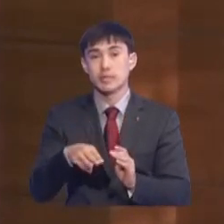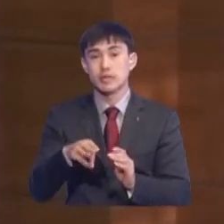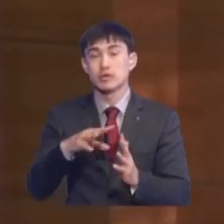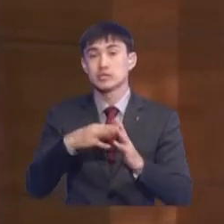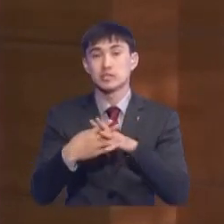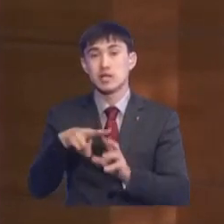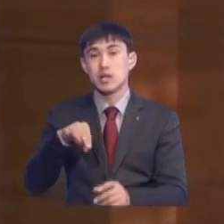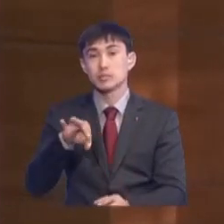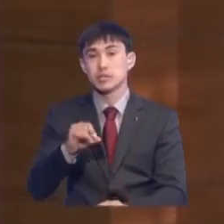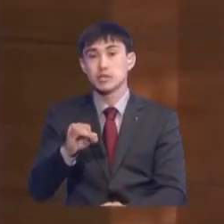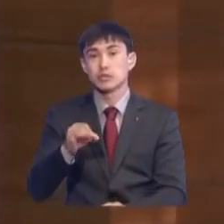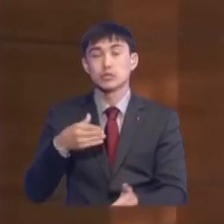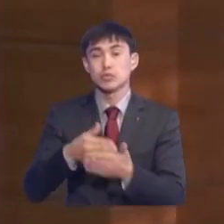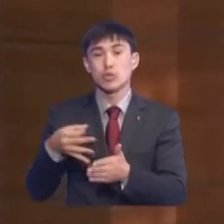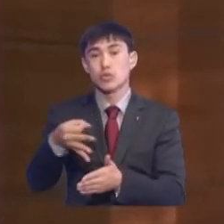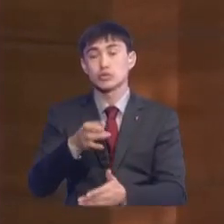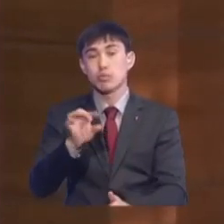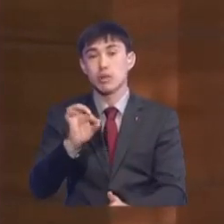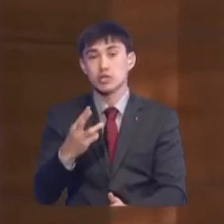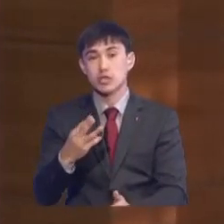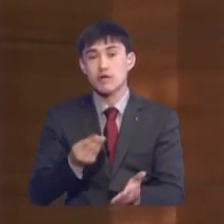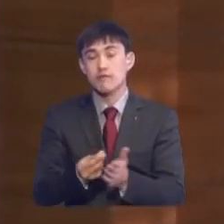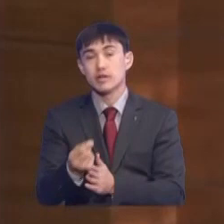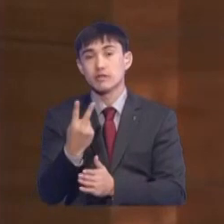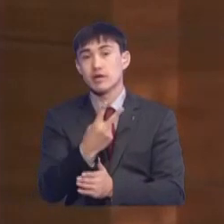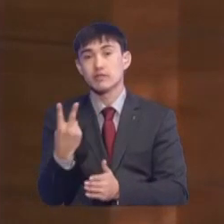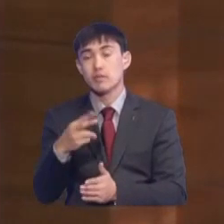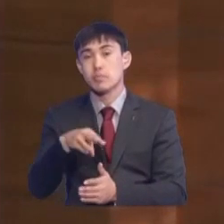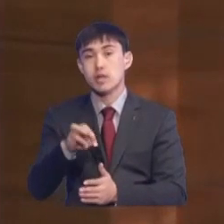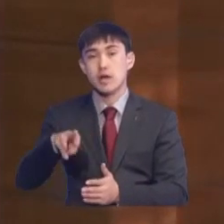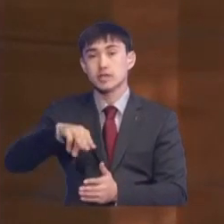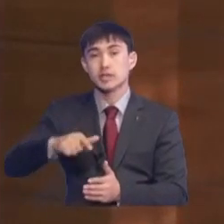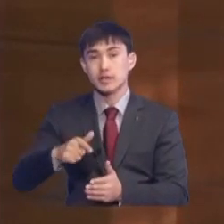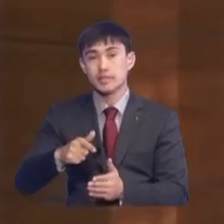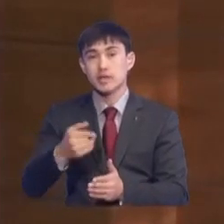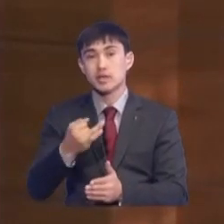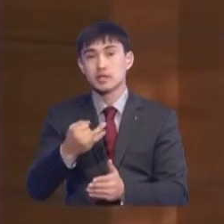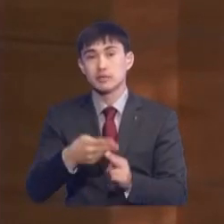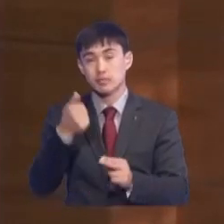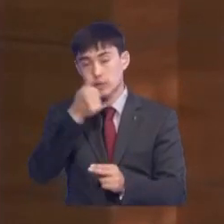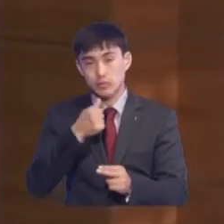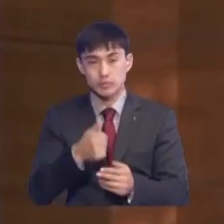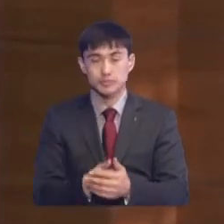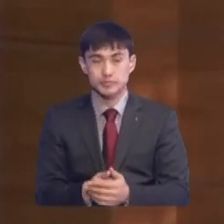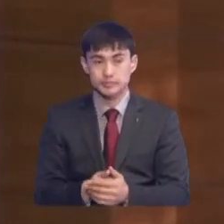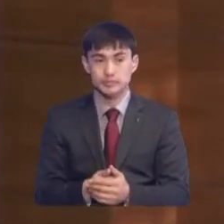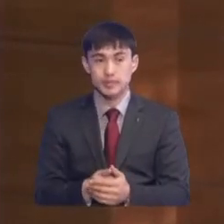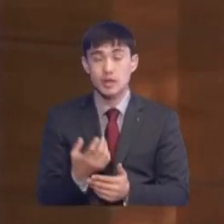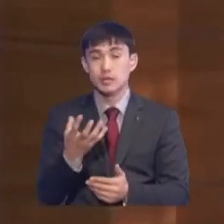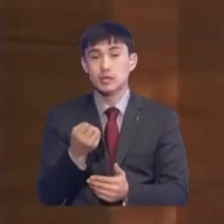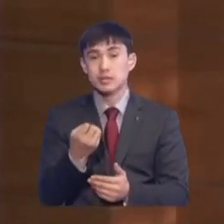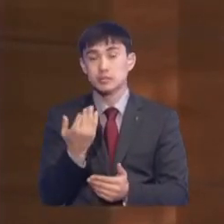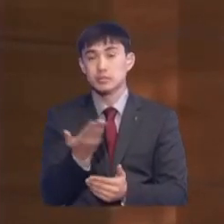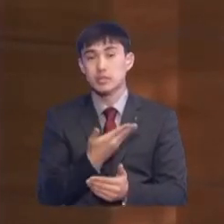села Лепс до озера Балхаш и выделено 2,2 млрд денге на икс в этом году также мы